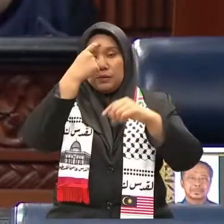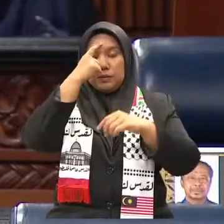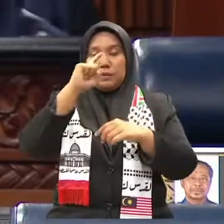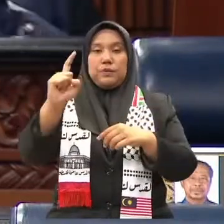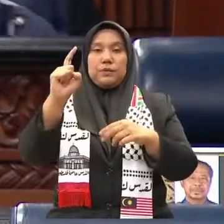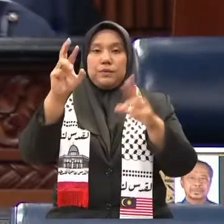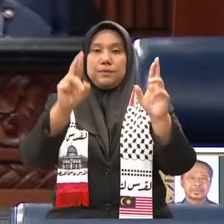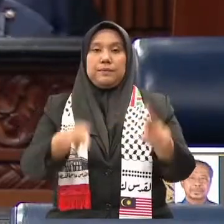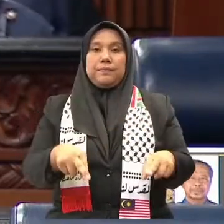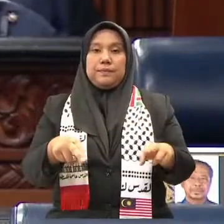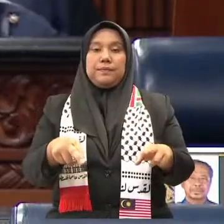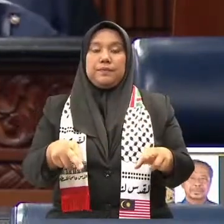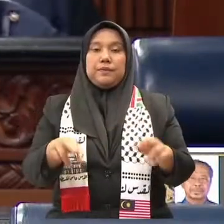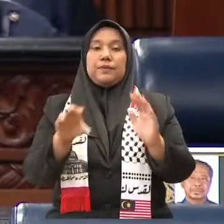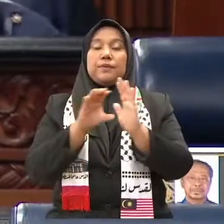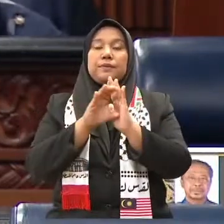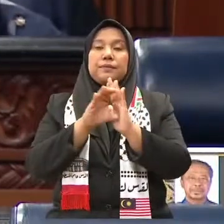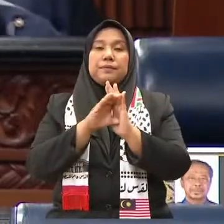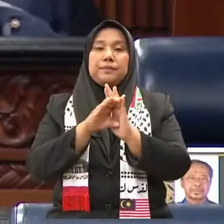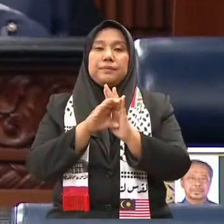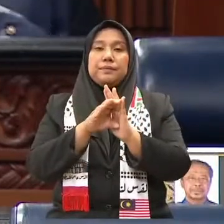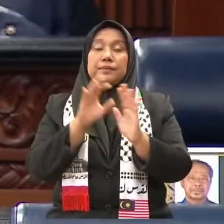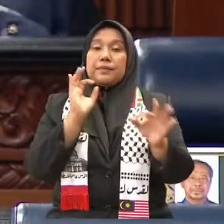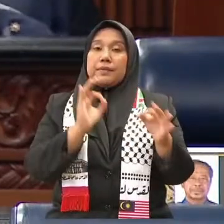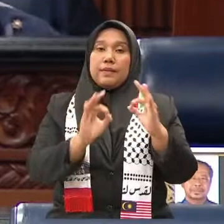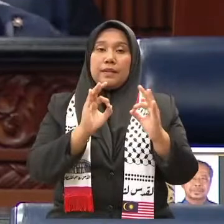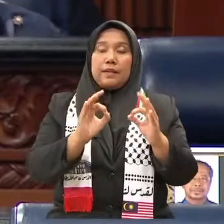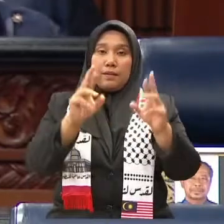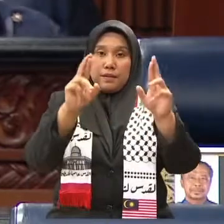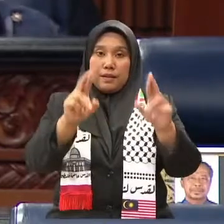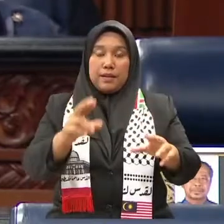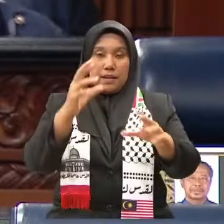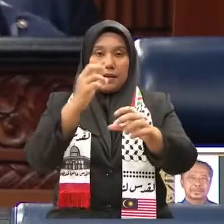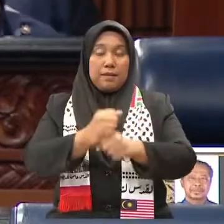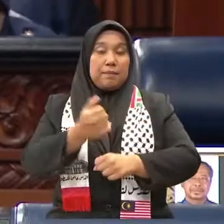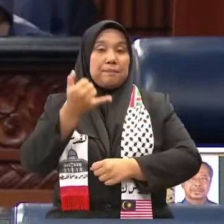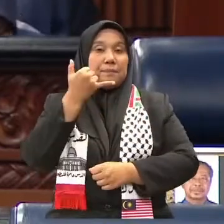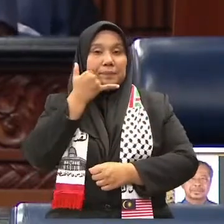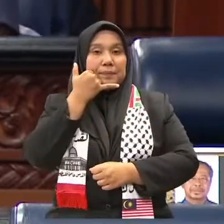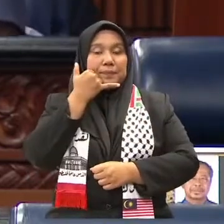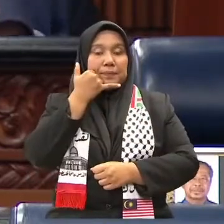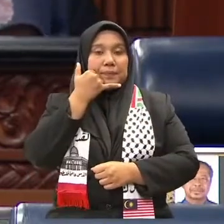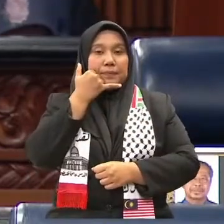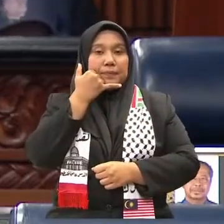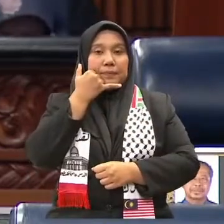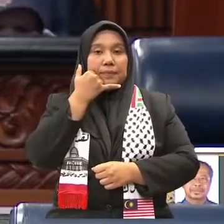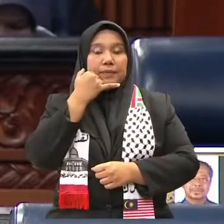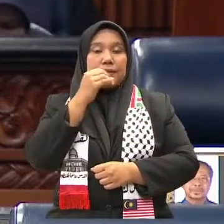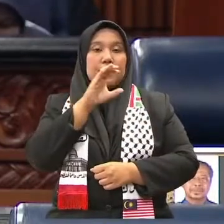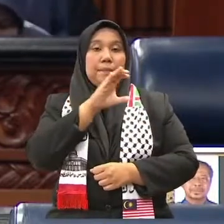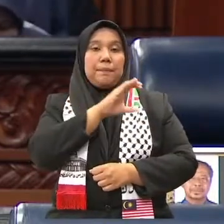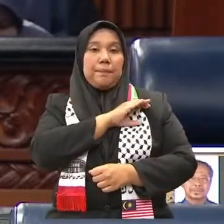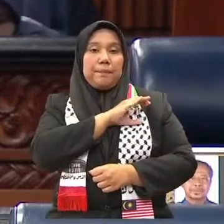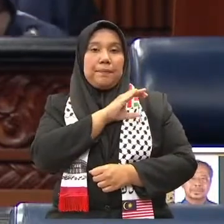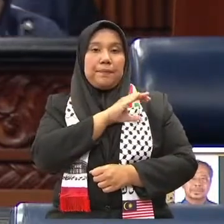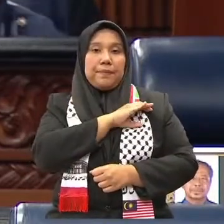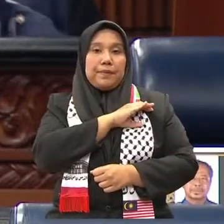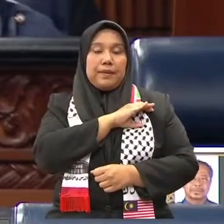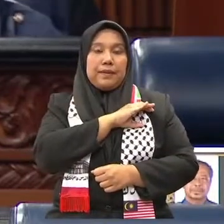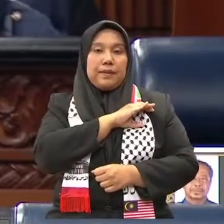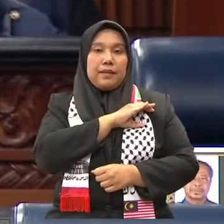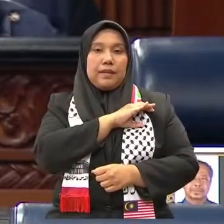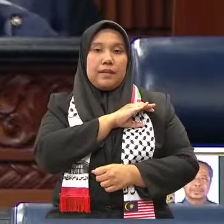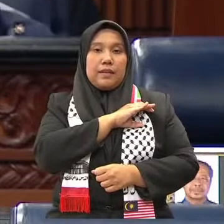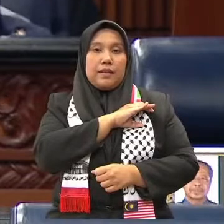Umpamanya, saya ingin sebut ini bahawa jika rakyat mendapat panggilan, contohnya PDRM, saya nak sebut bahawa PDRM tidak pernah